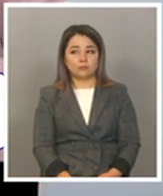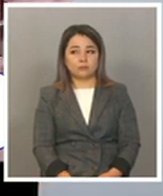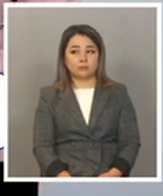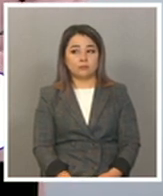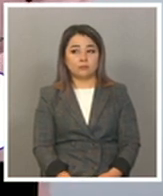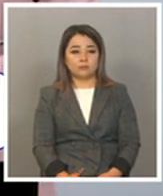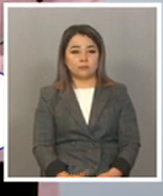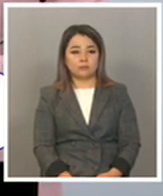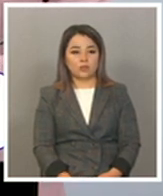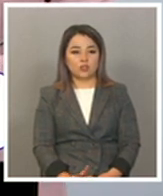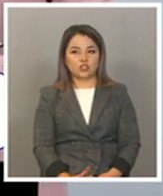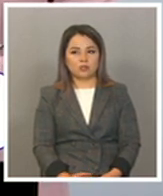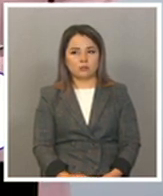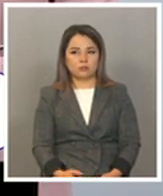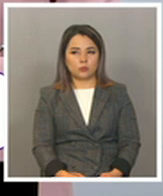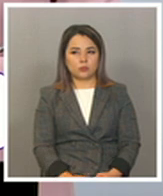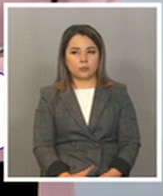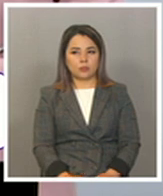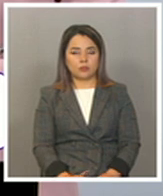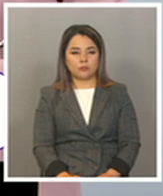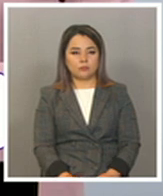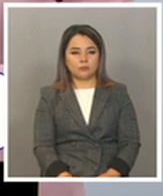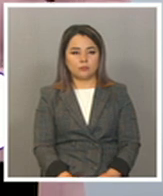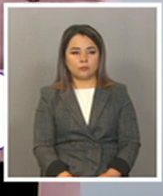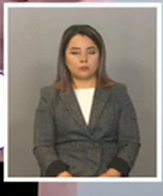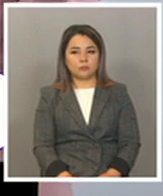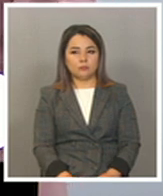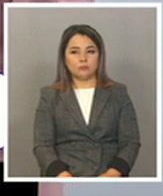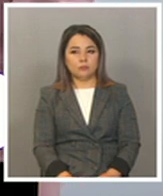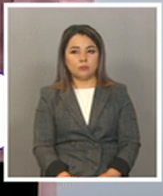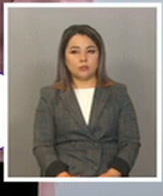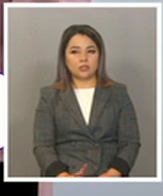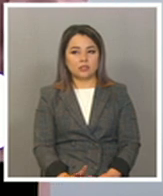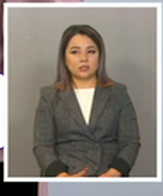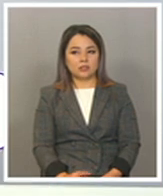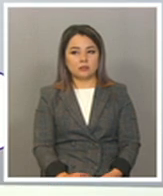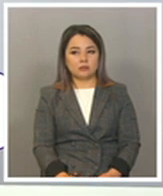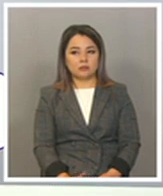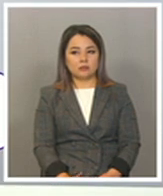жауаптар дұрыс емес, себебі ол металдар сілтілік металға жатпайды.